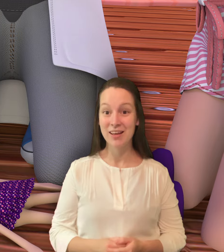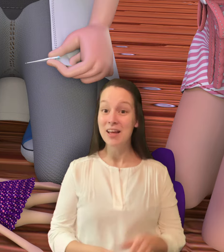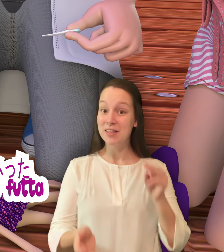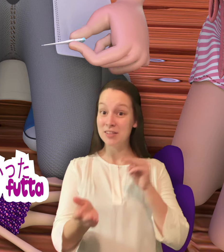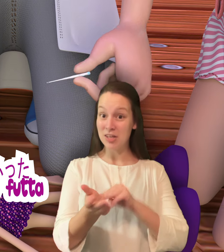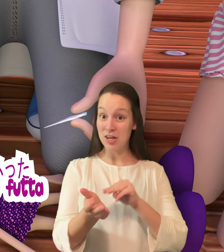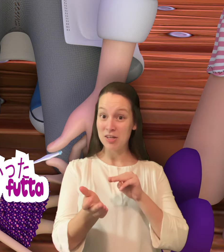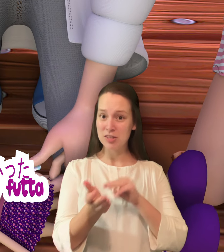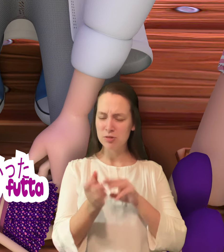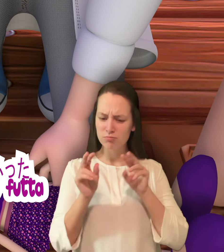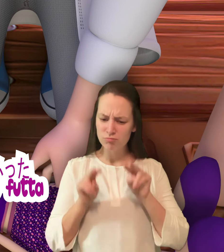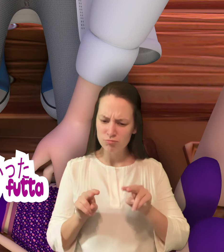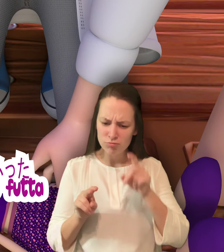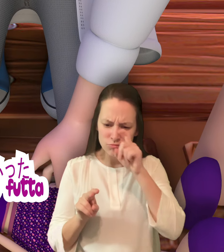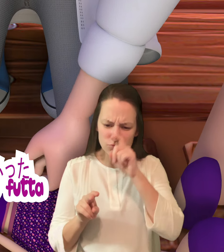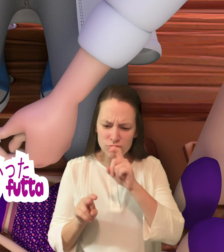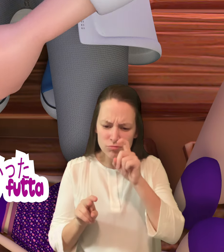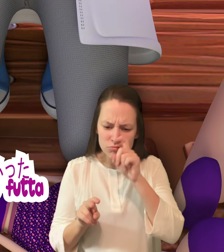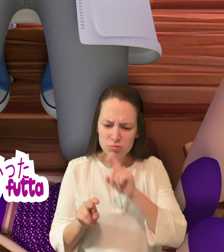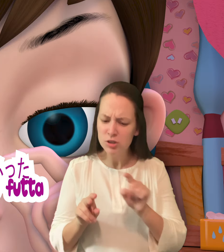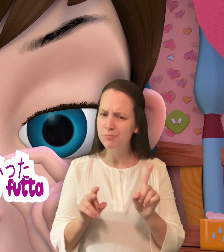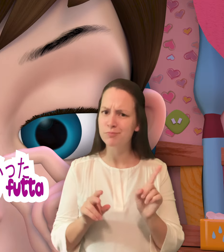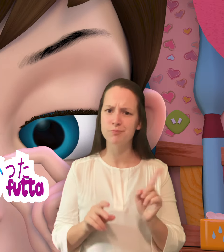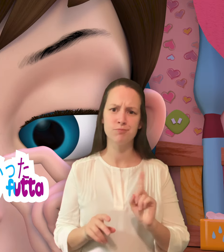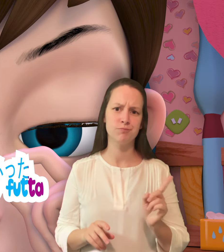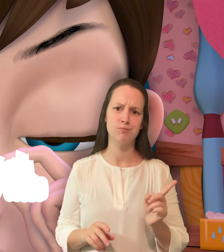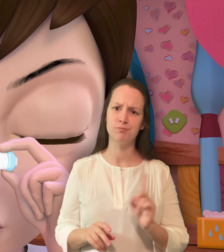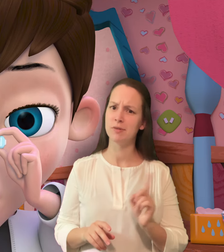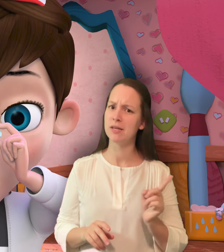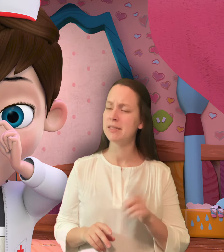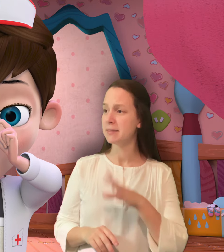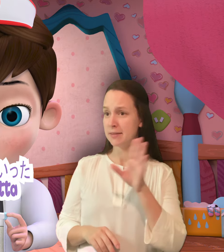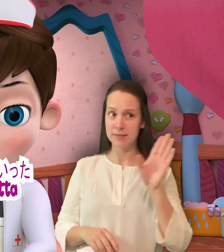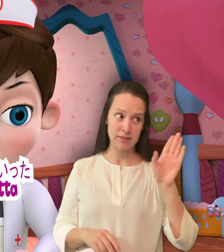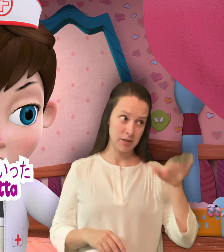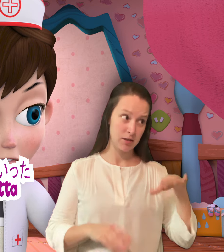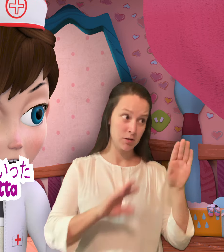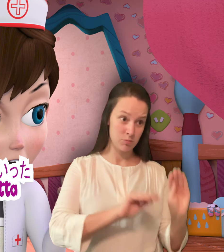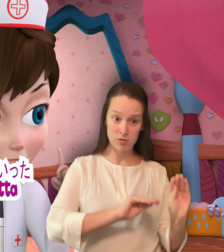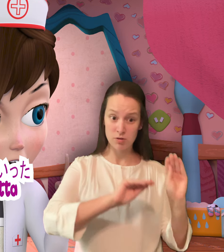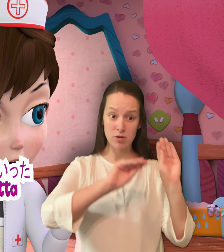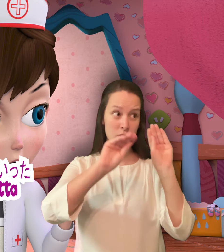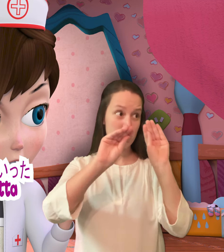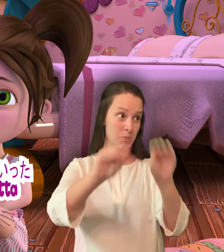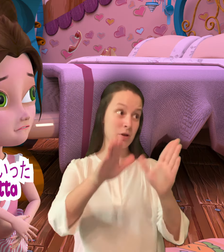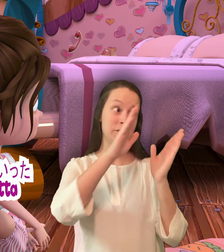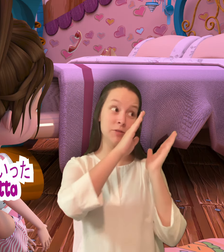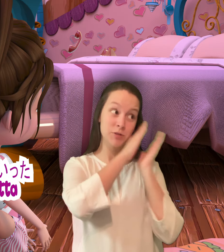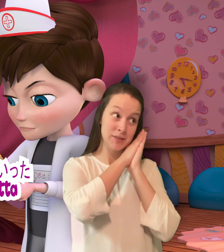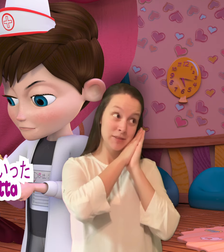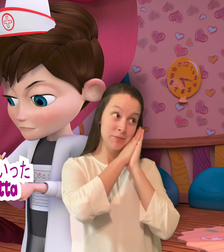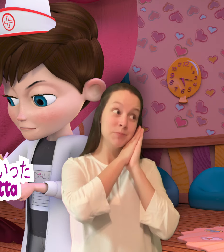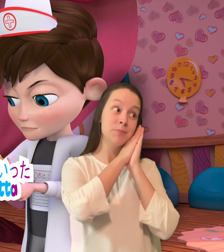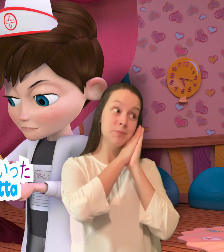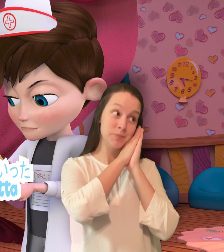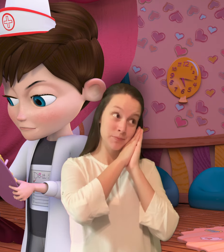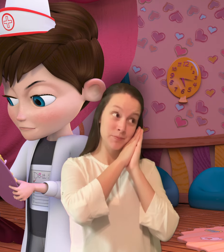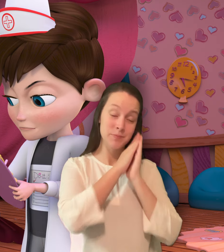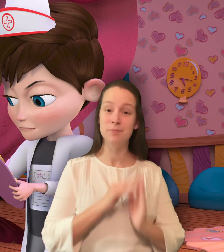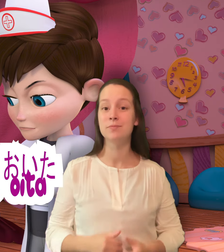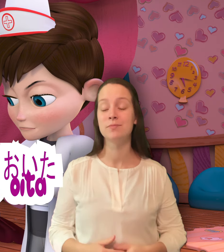た人形を見てから頭を降ったすぐ寝た方がいいと医者さん